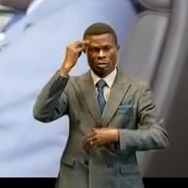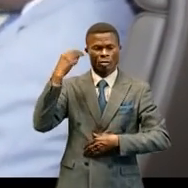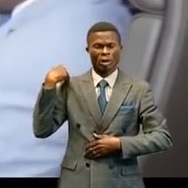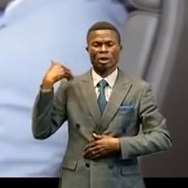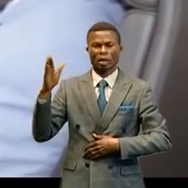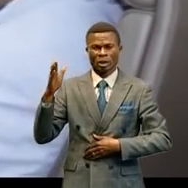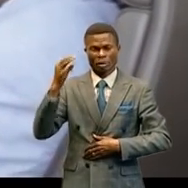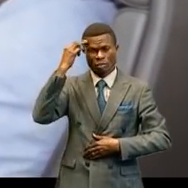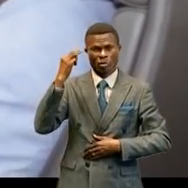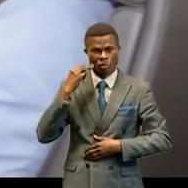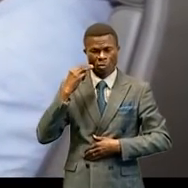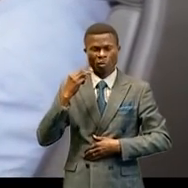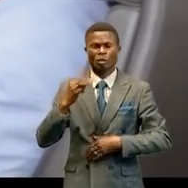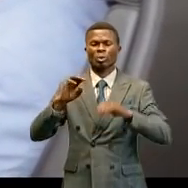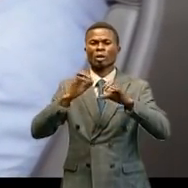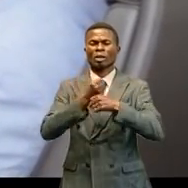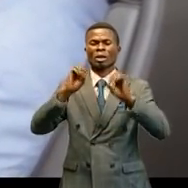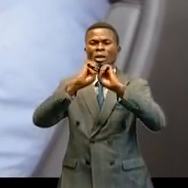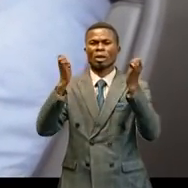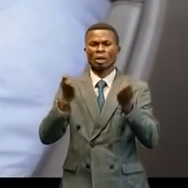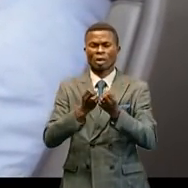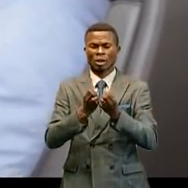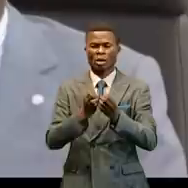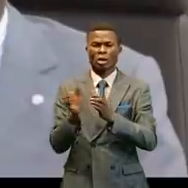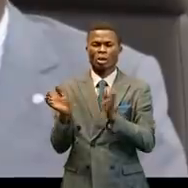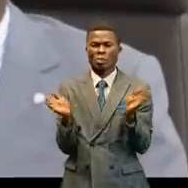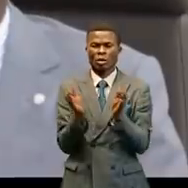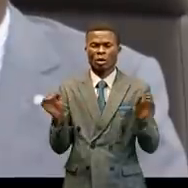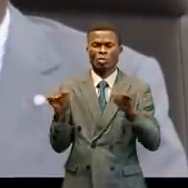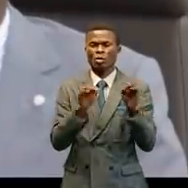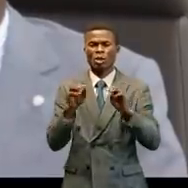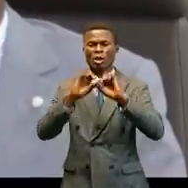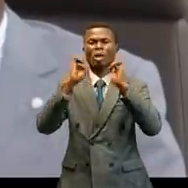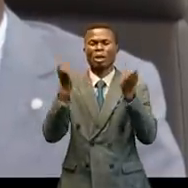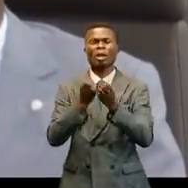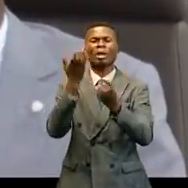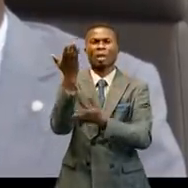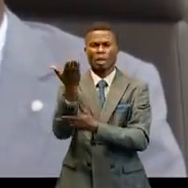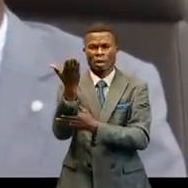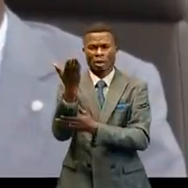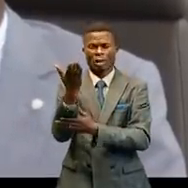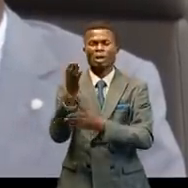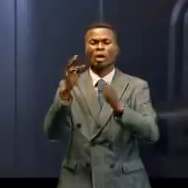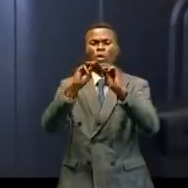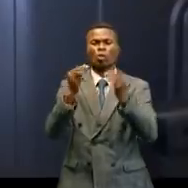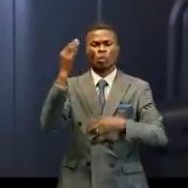d'État, ministre de l'entrepreneuriat, de petites et moyennes entreprises, a sollicité du Conseil